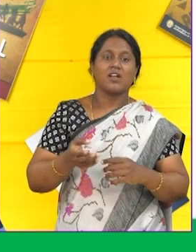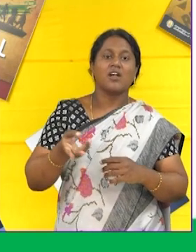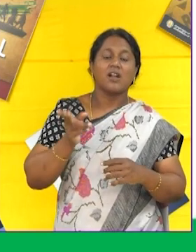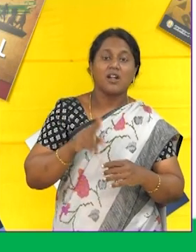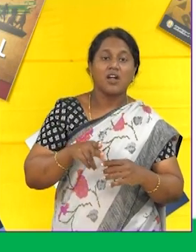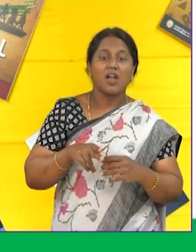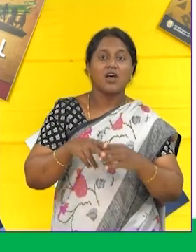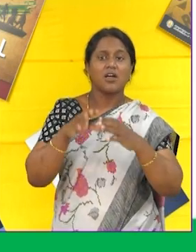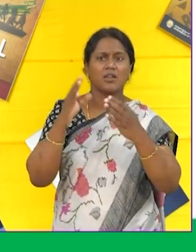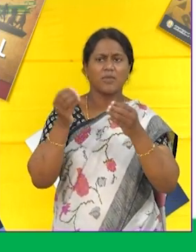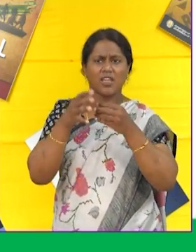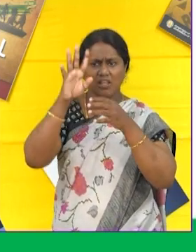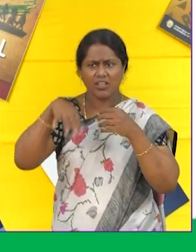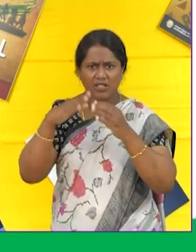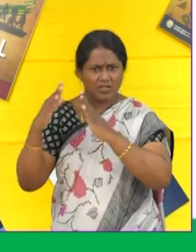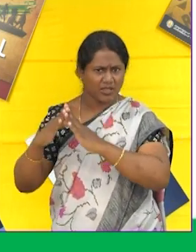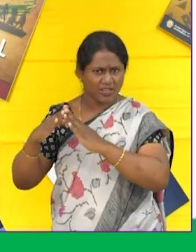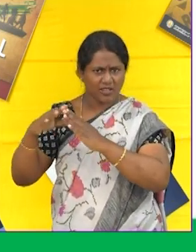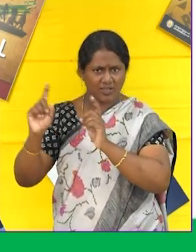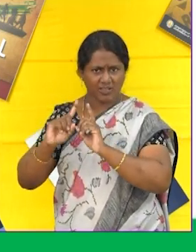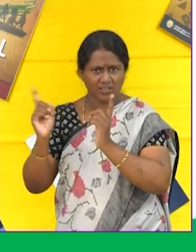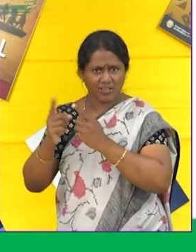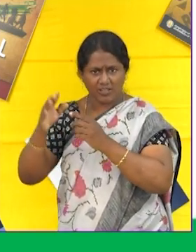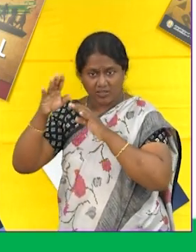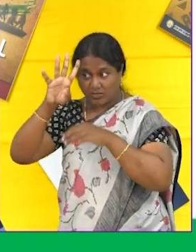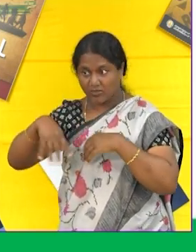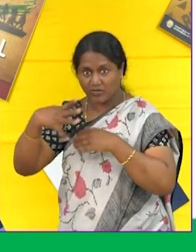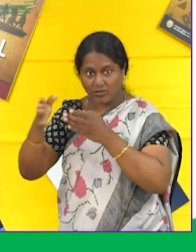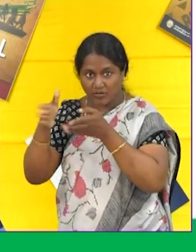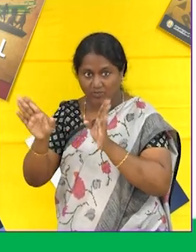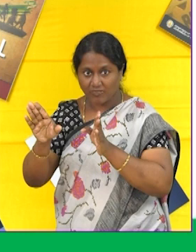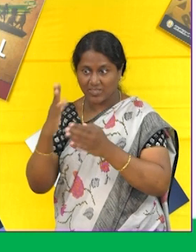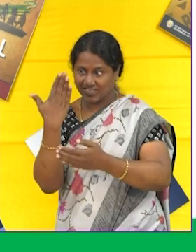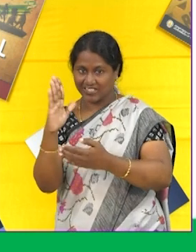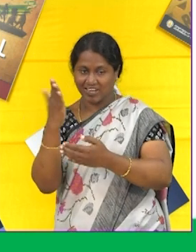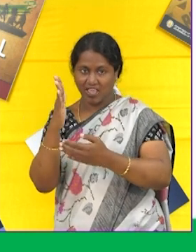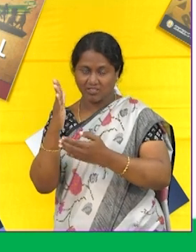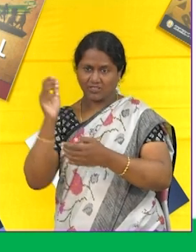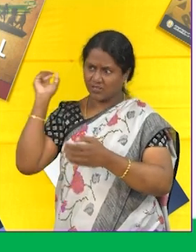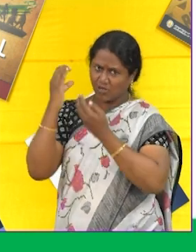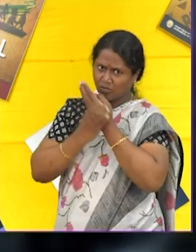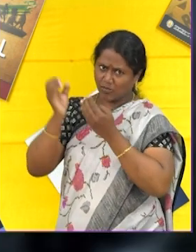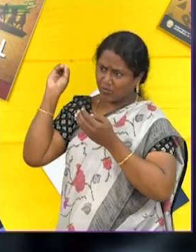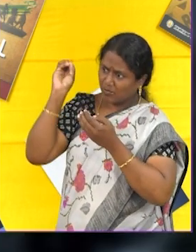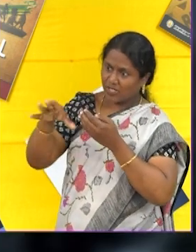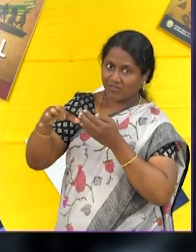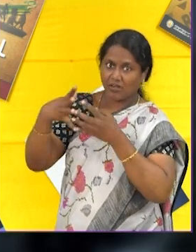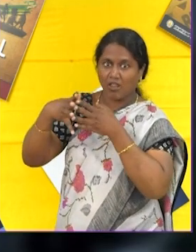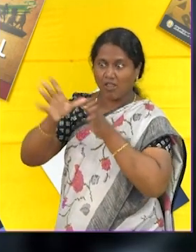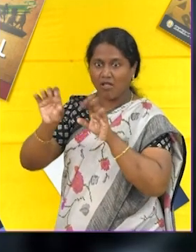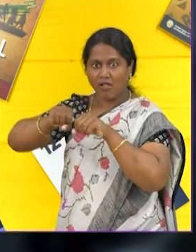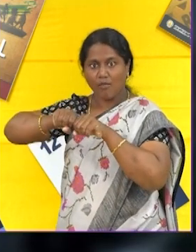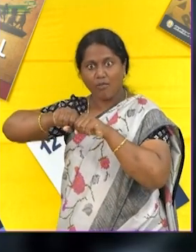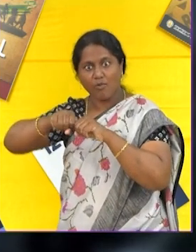கிளாஸ் tinkled into the bedroom occupied by a retired engraver named Bordwell and his wife. அந்த எரிஞ்ச